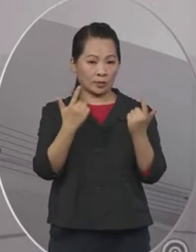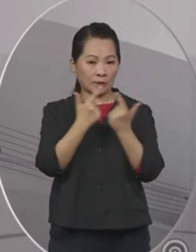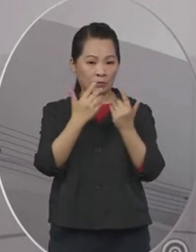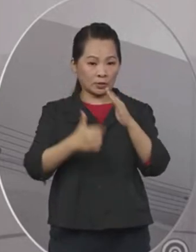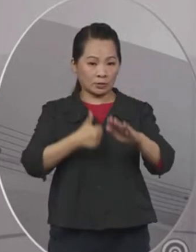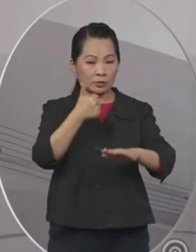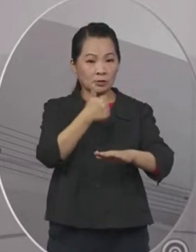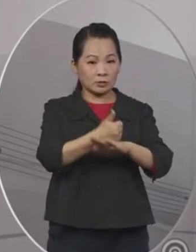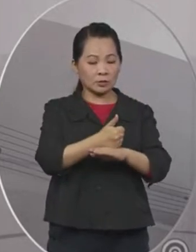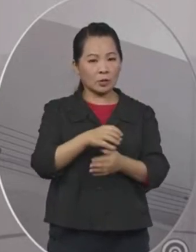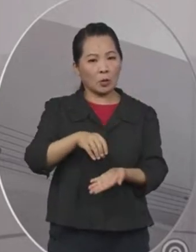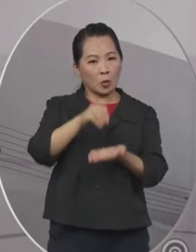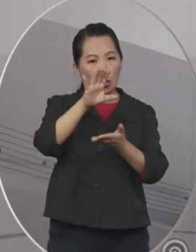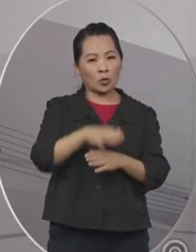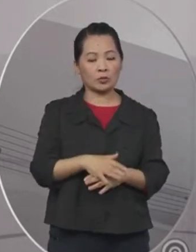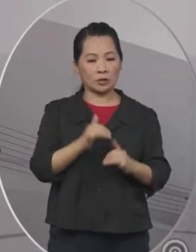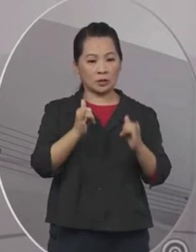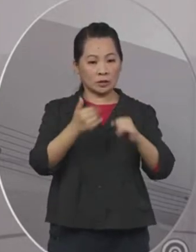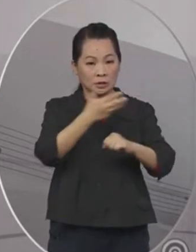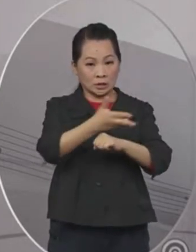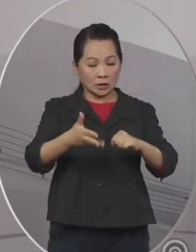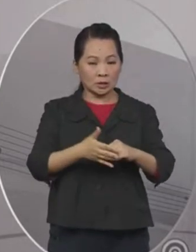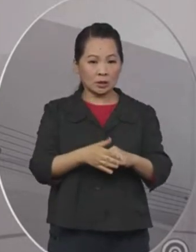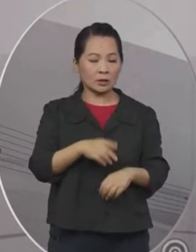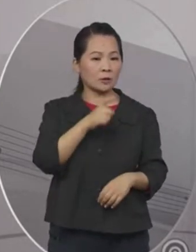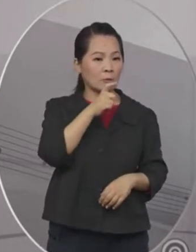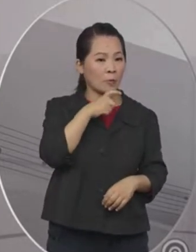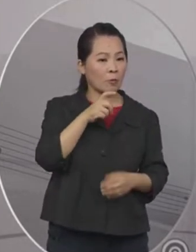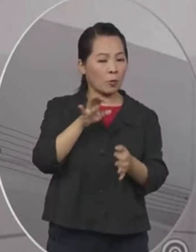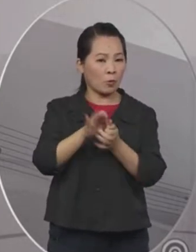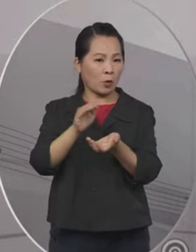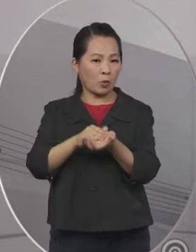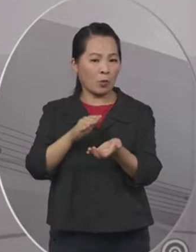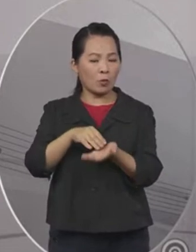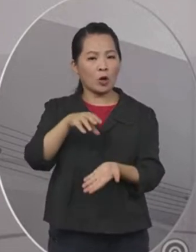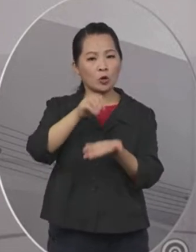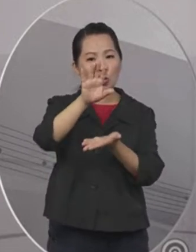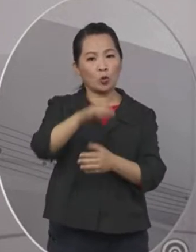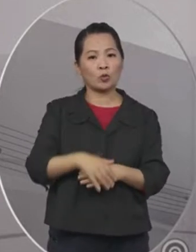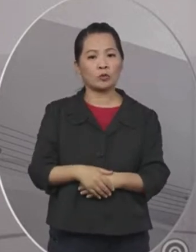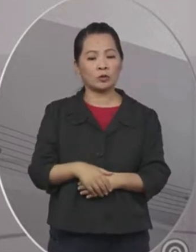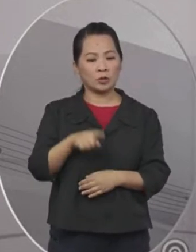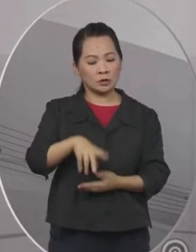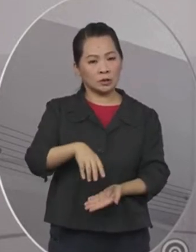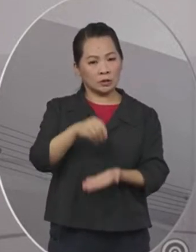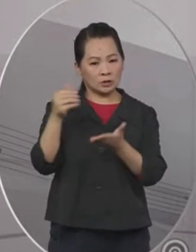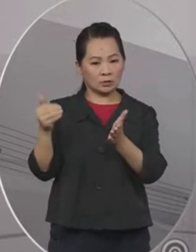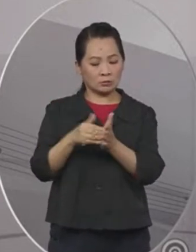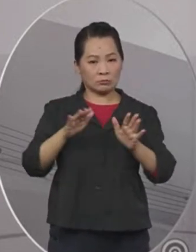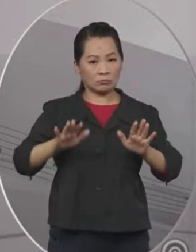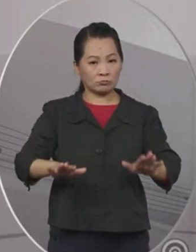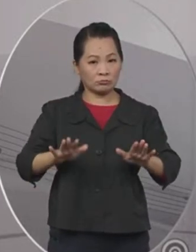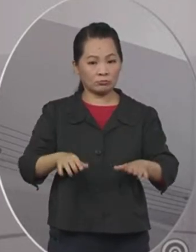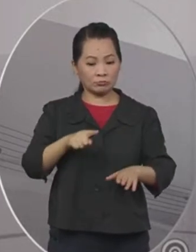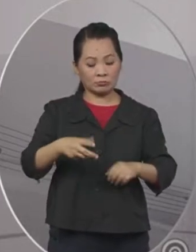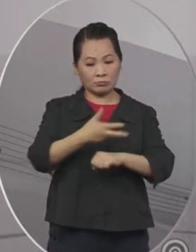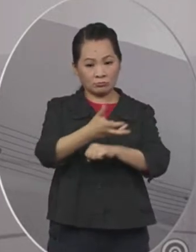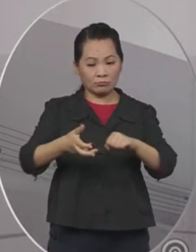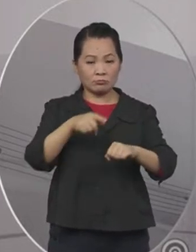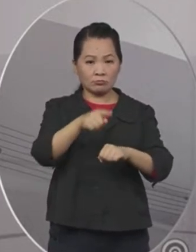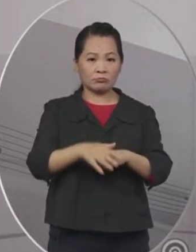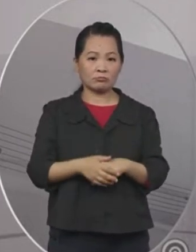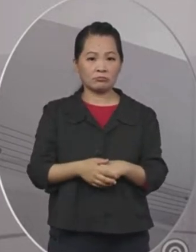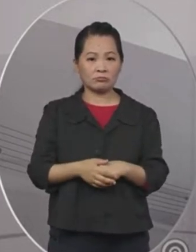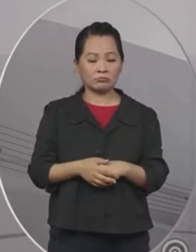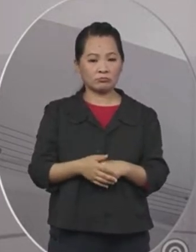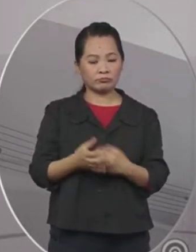就曾提出社子岛色情博弈专区的政策，然而这政策提出至今，我们的社子岛依旧完全